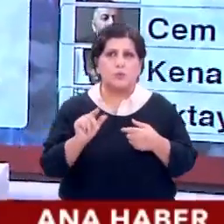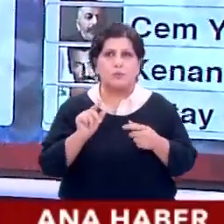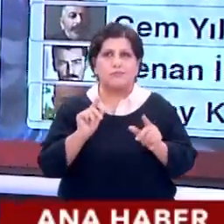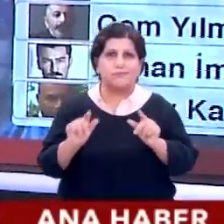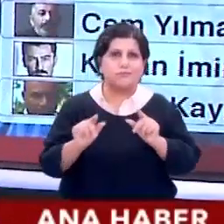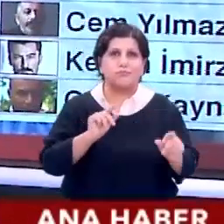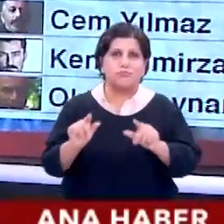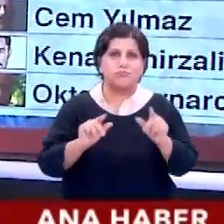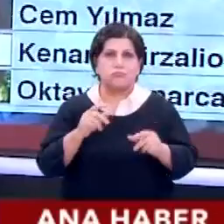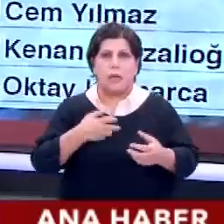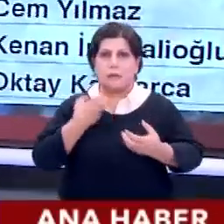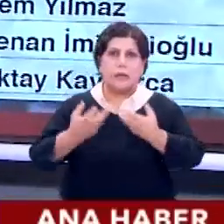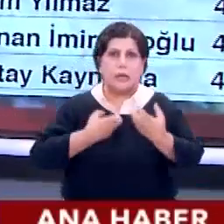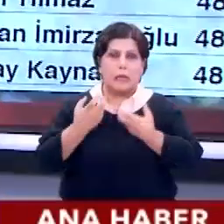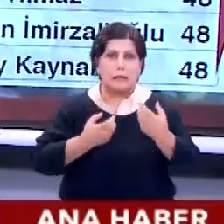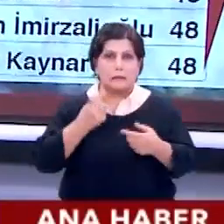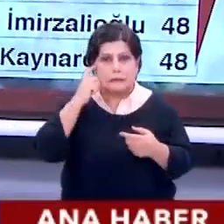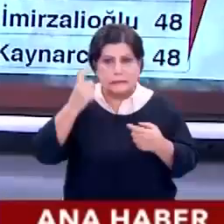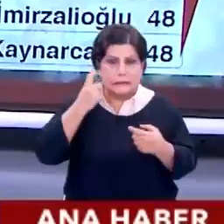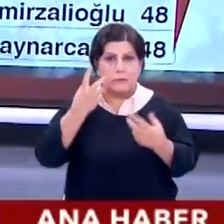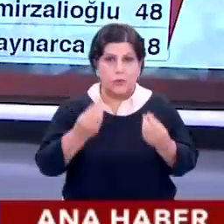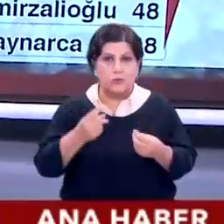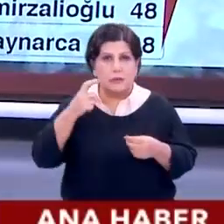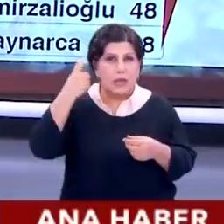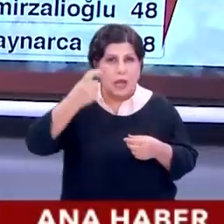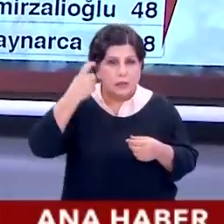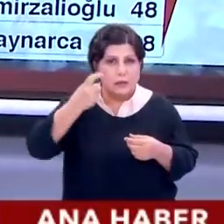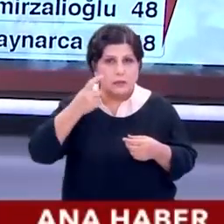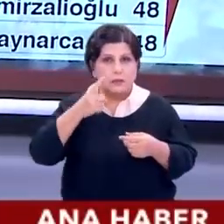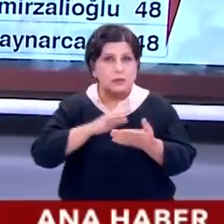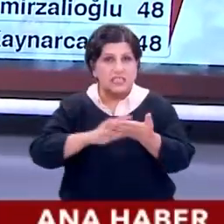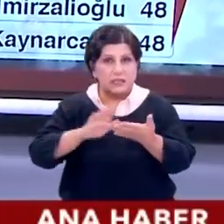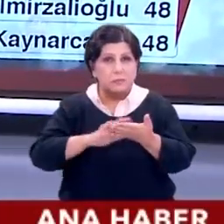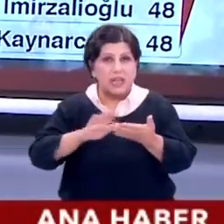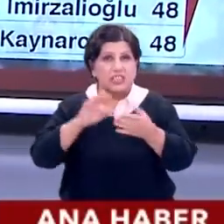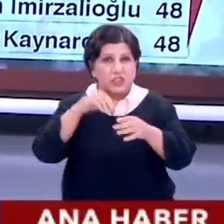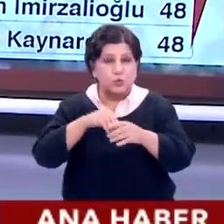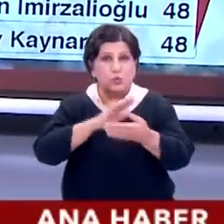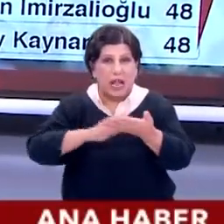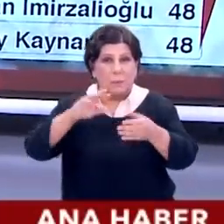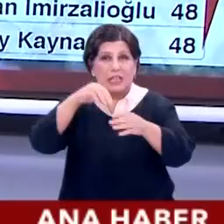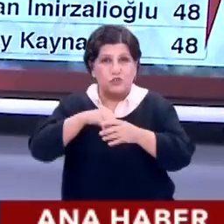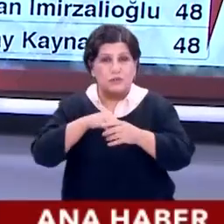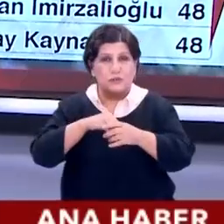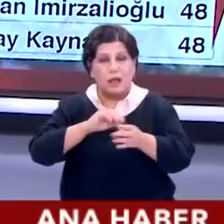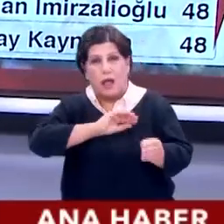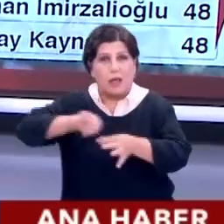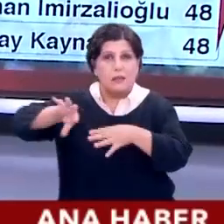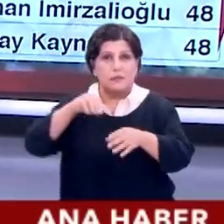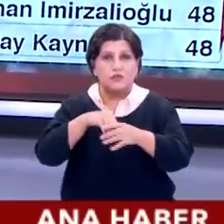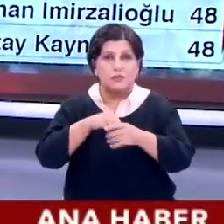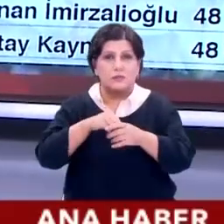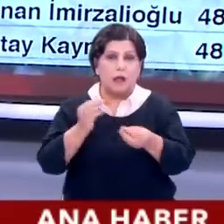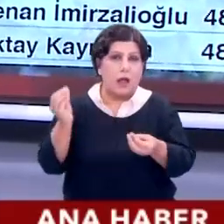kaygıya kapılmak demek O zaman şu kaygıları giderebilir miyim bilmiyorum ya da artıracak mı